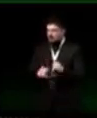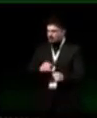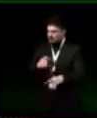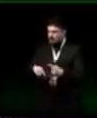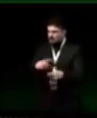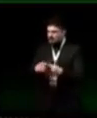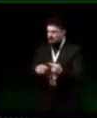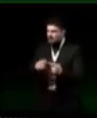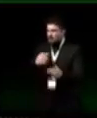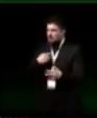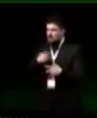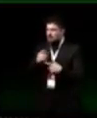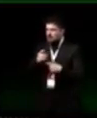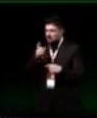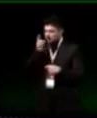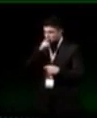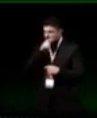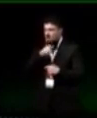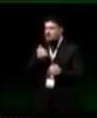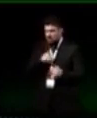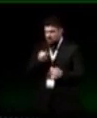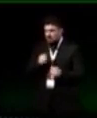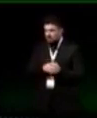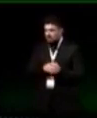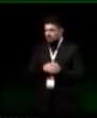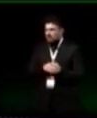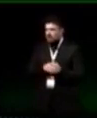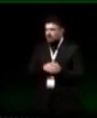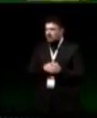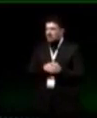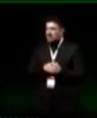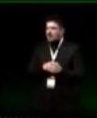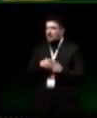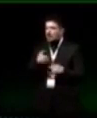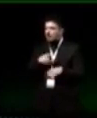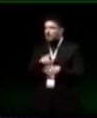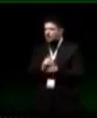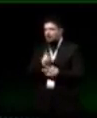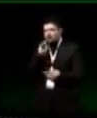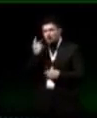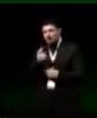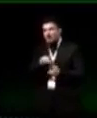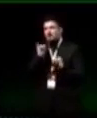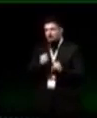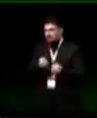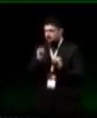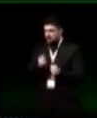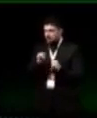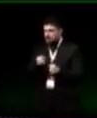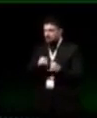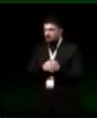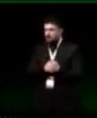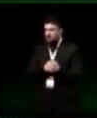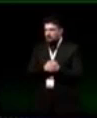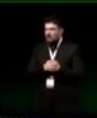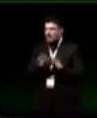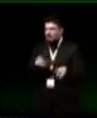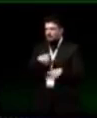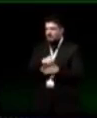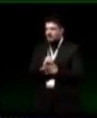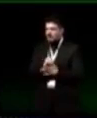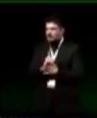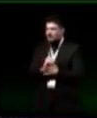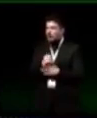Il PD ha 1000 difetti? Certo. Il PD potrebbe fare meglio? Ma come no? Ma il PD oggi è l'unica